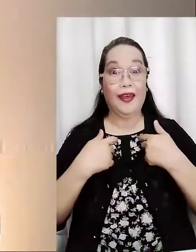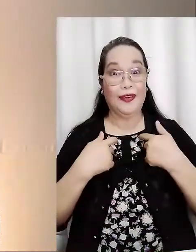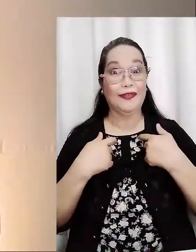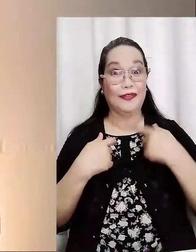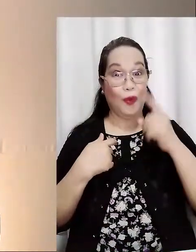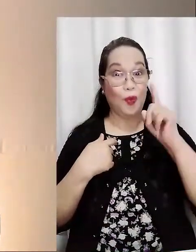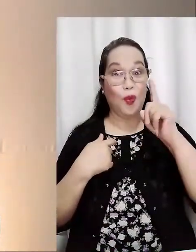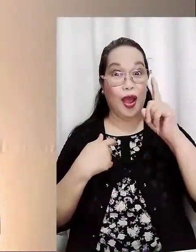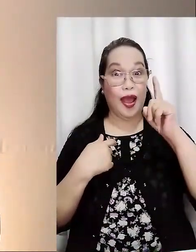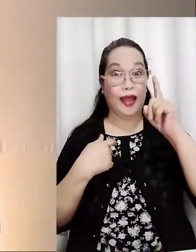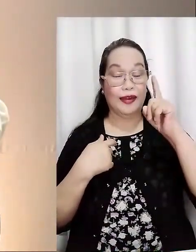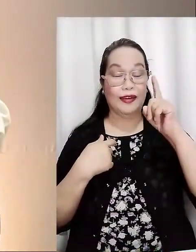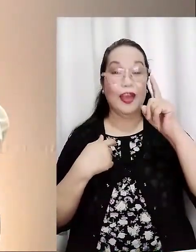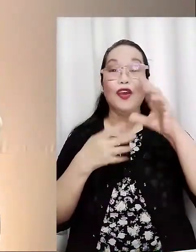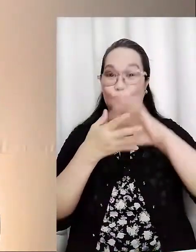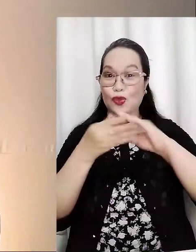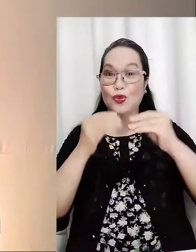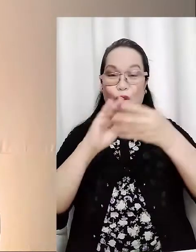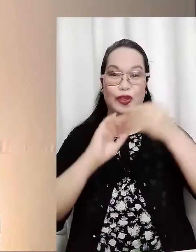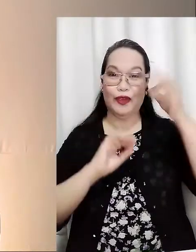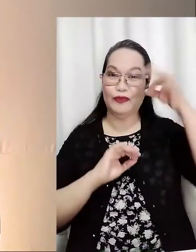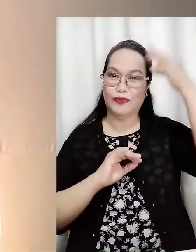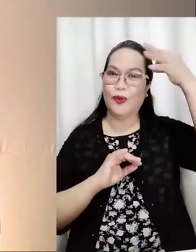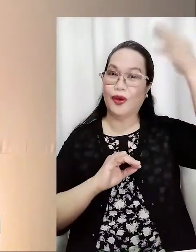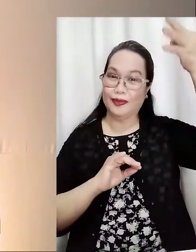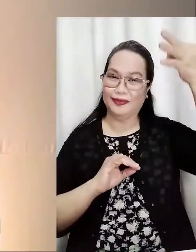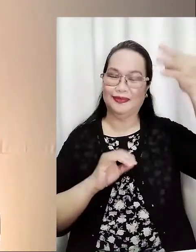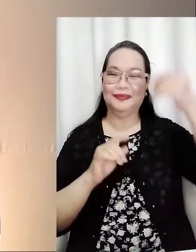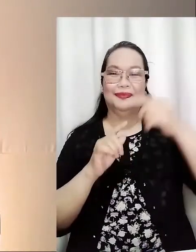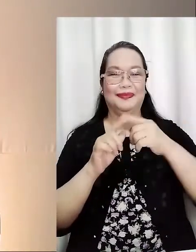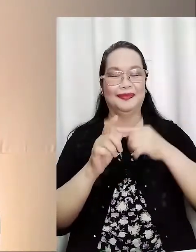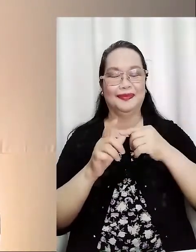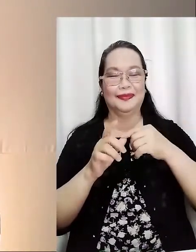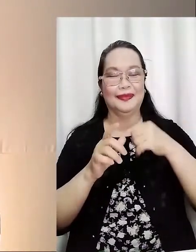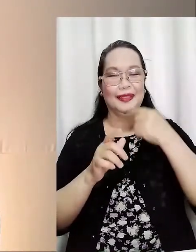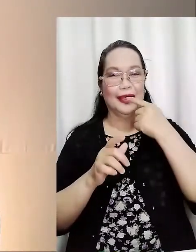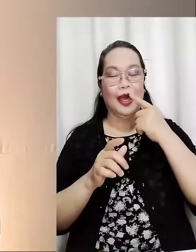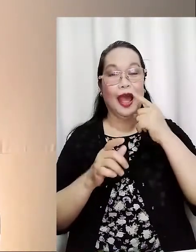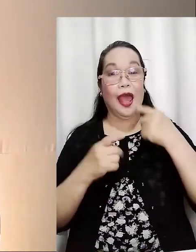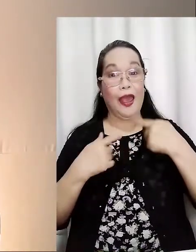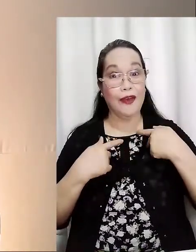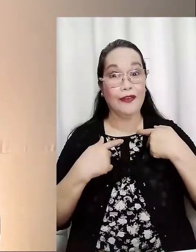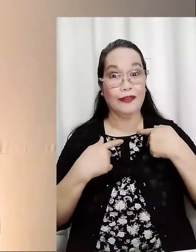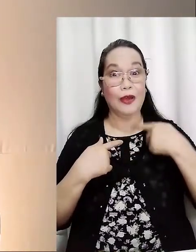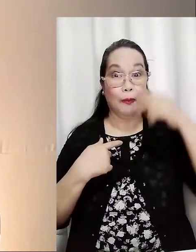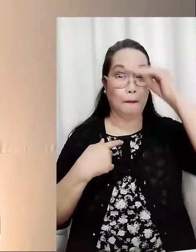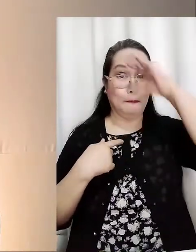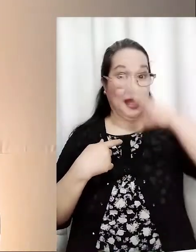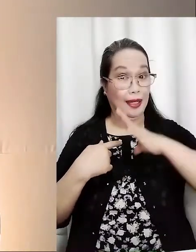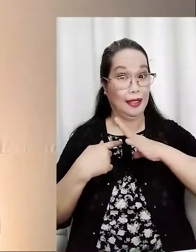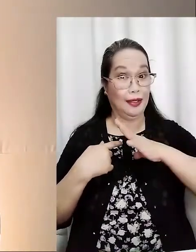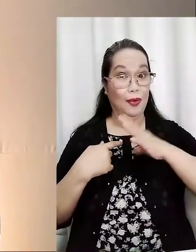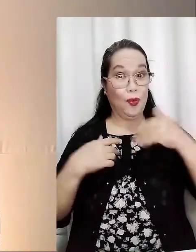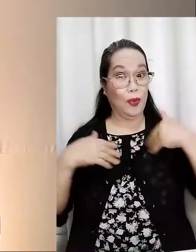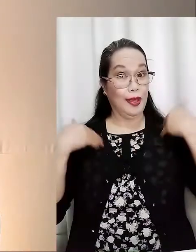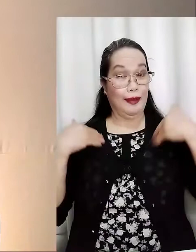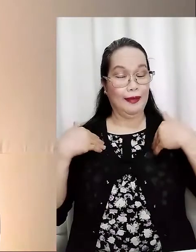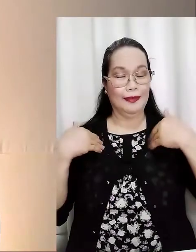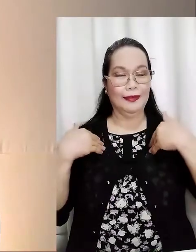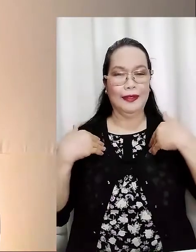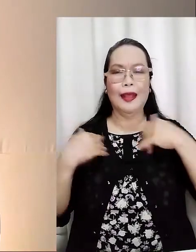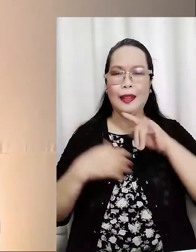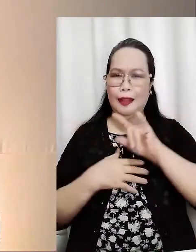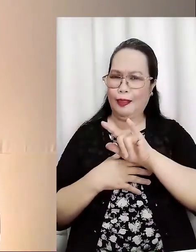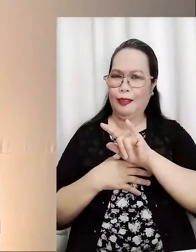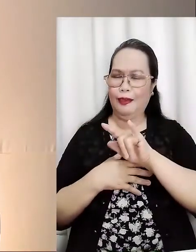Mayroon isang alamat or folk story kung sabihin na umibig daw ang isang binata sa